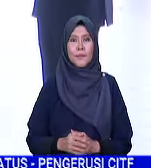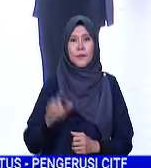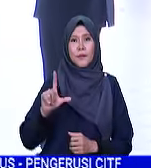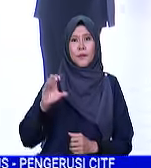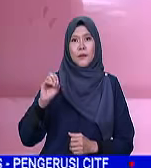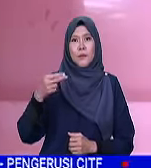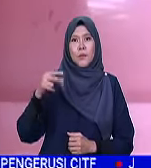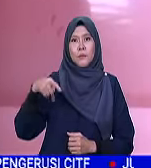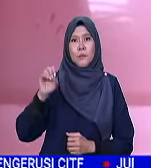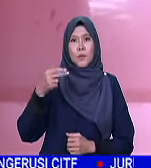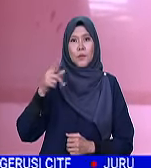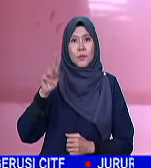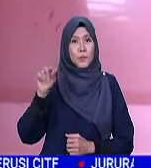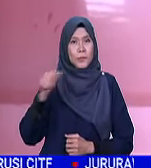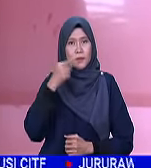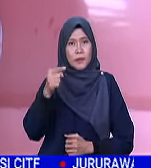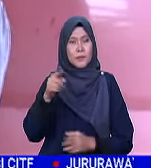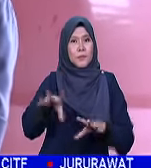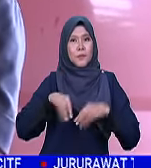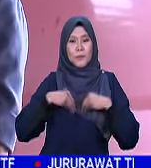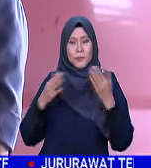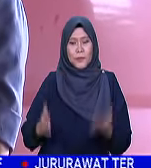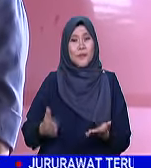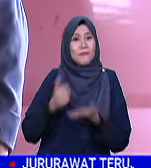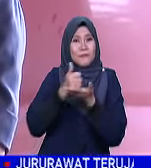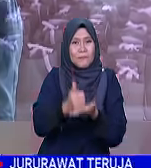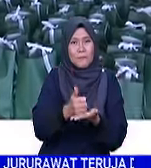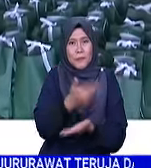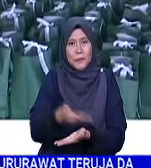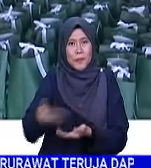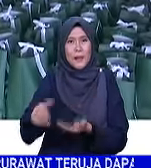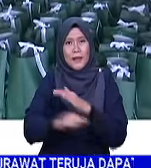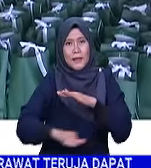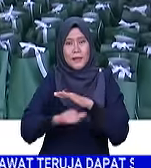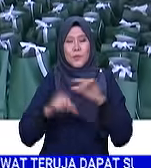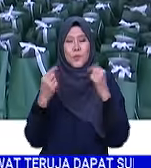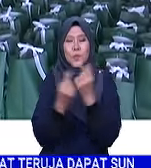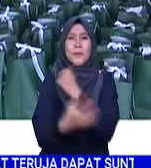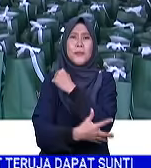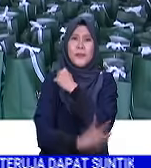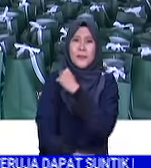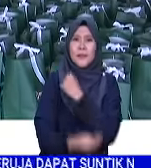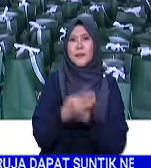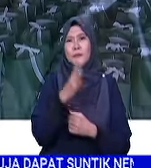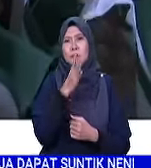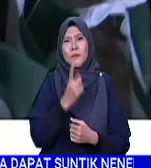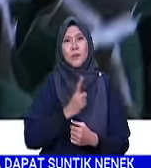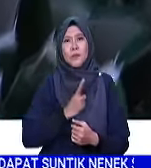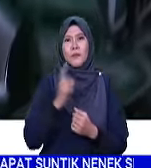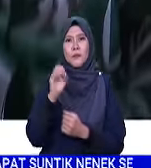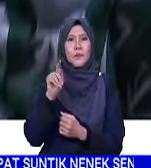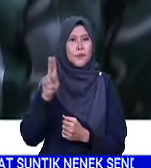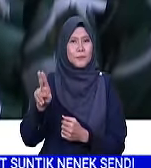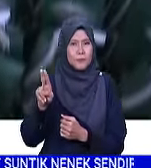Lopoh Kiong menjelaskan penerima bantuan berupa keperluan asas itu terdiri daripada golongan miskin, balu, ibu tunggal, orang